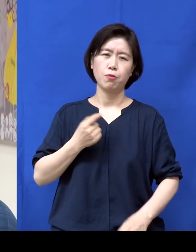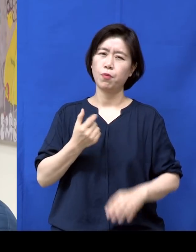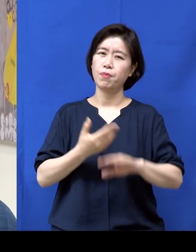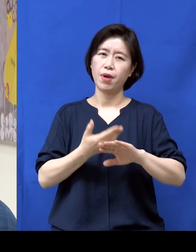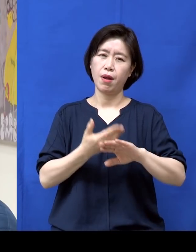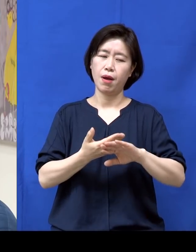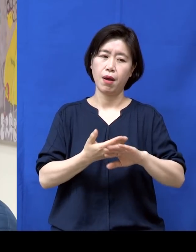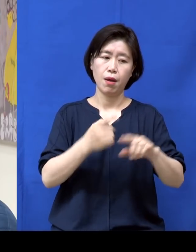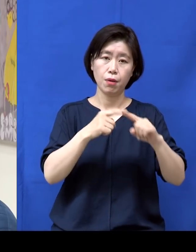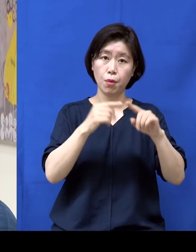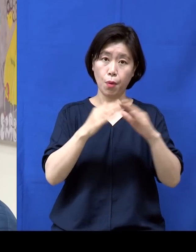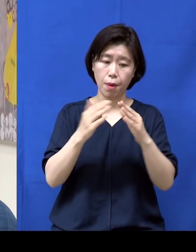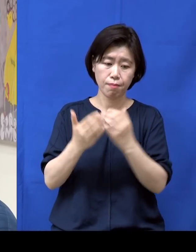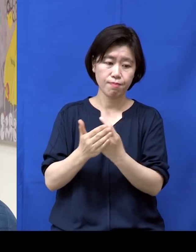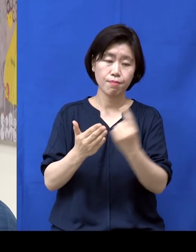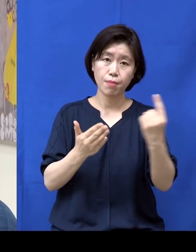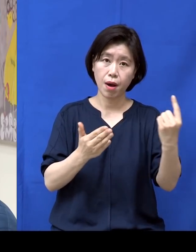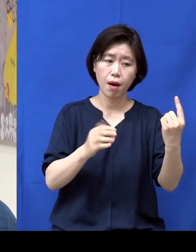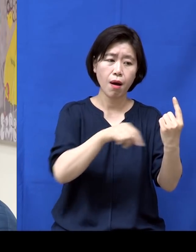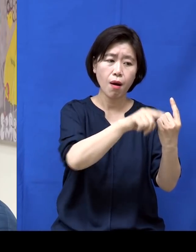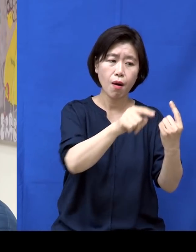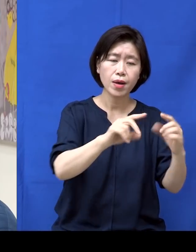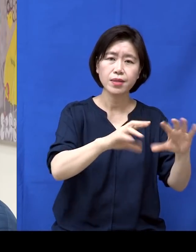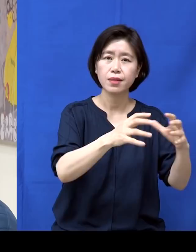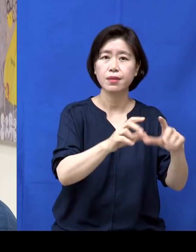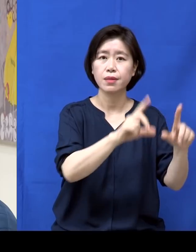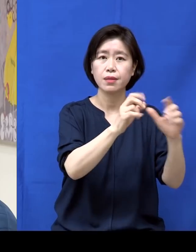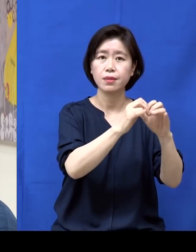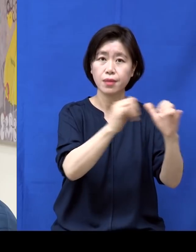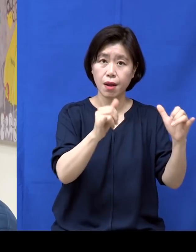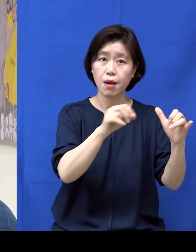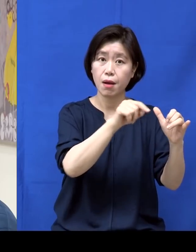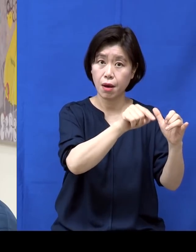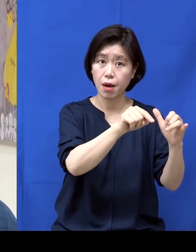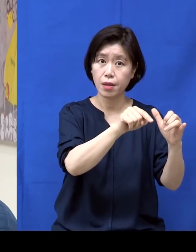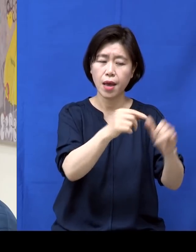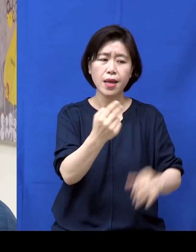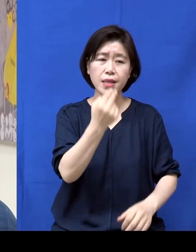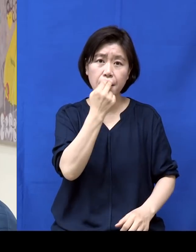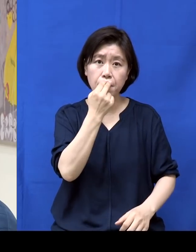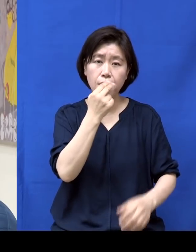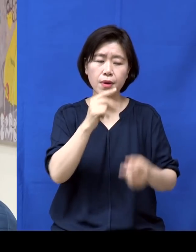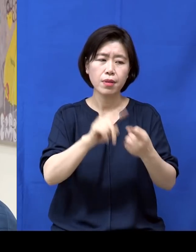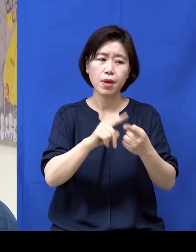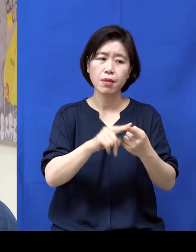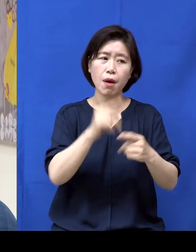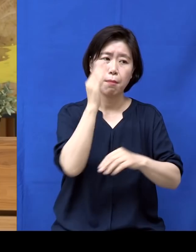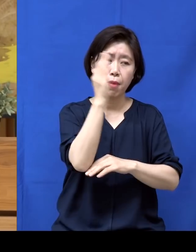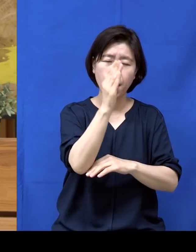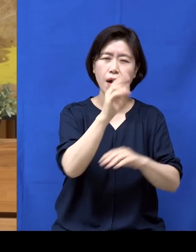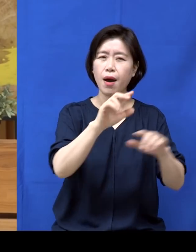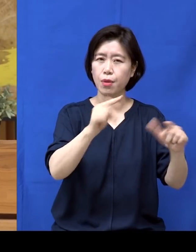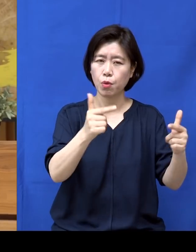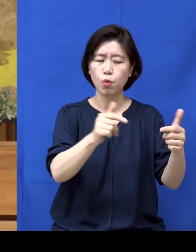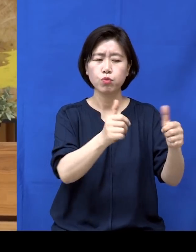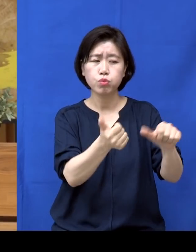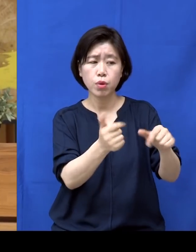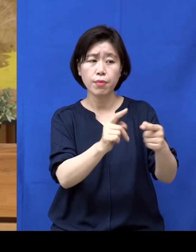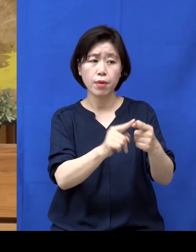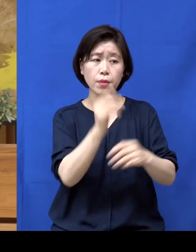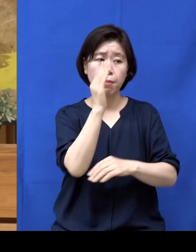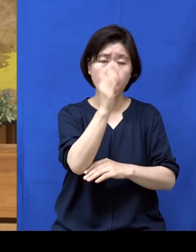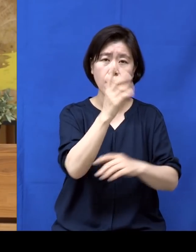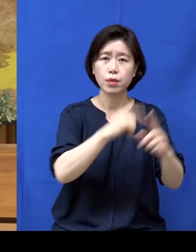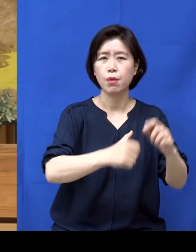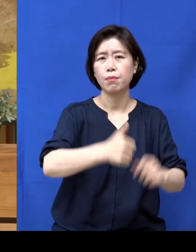벗어난 사람들에게 복음을 전하는 방법으로서 생명을 이야기하는 게 아니라 네. 죽음을 전해야겠다는 생각을 하게 된 거예요.